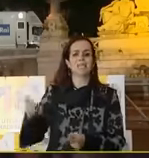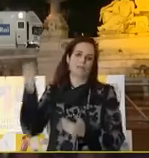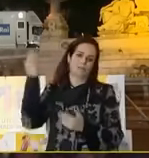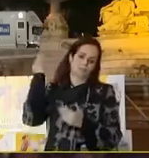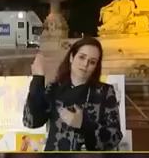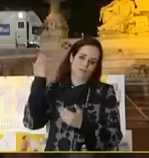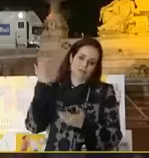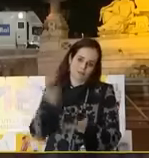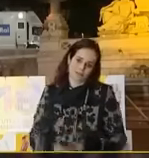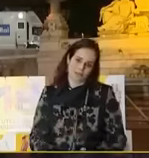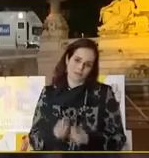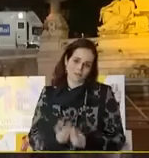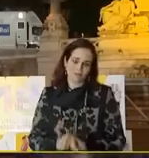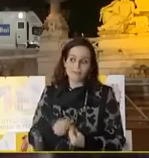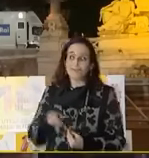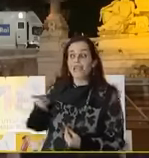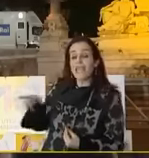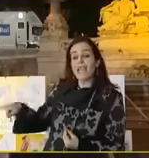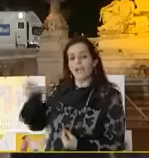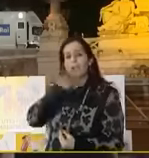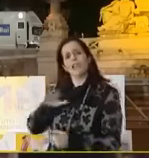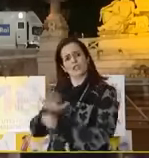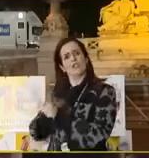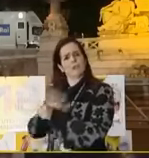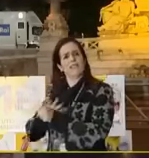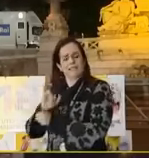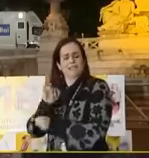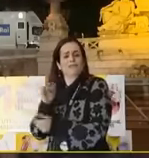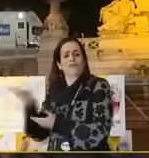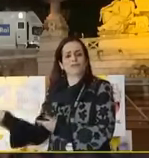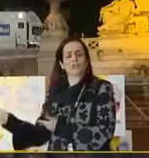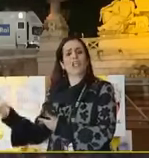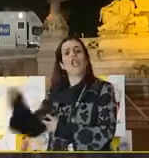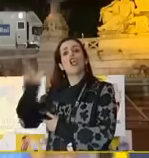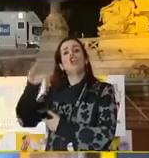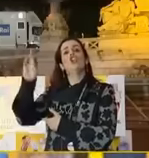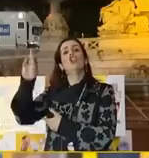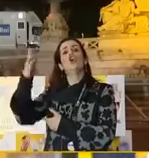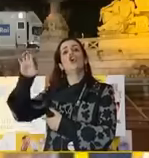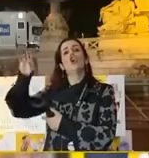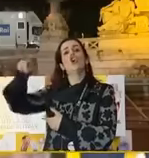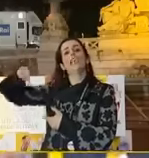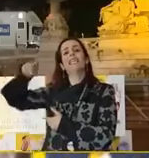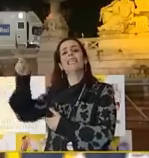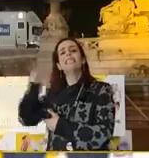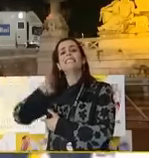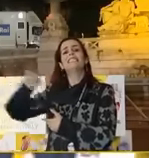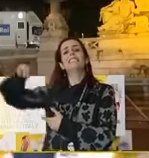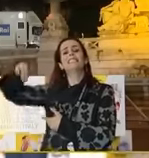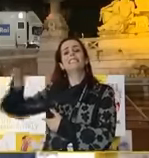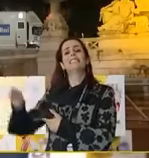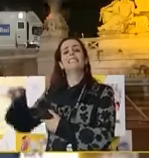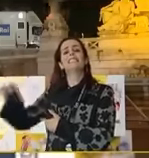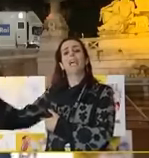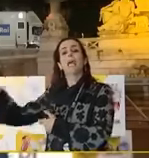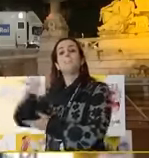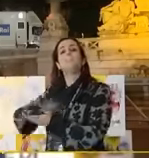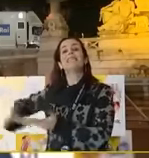Cioè, allora quello ha parlato di famiglia, il ministro Lorenzin, ministro della salute, per